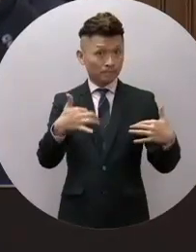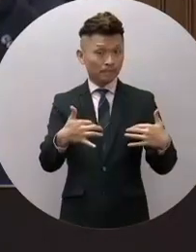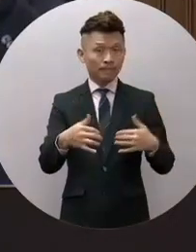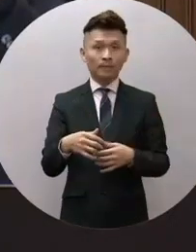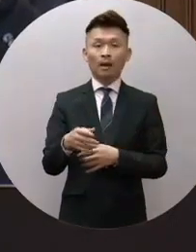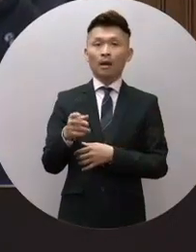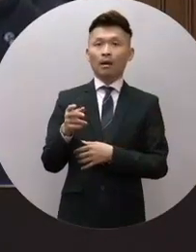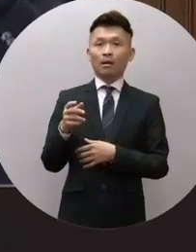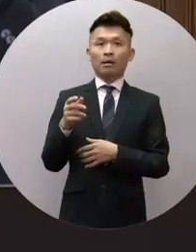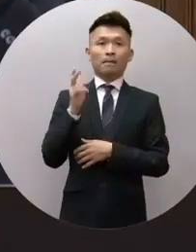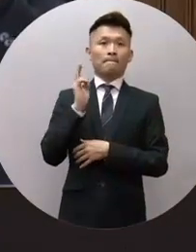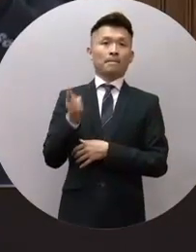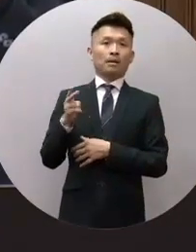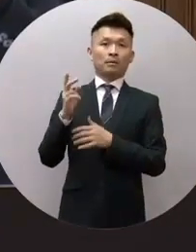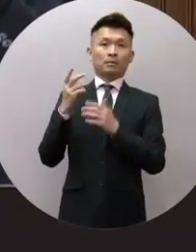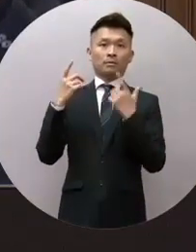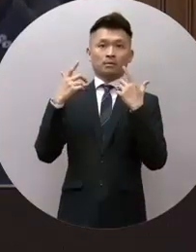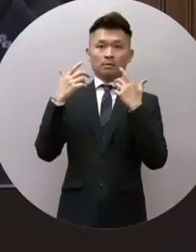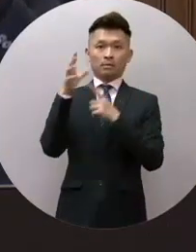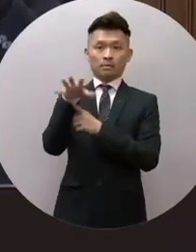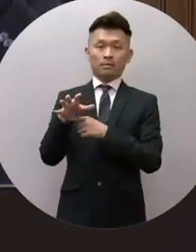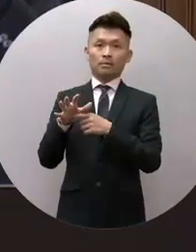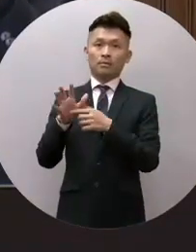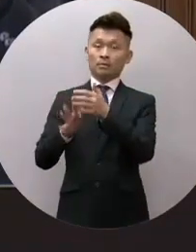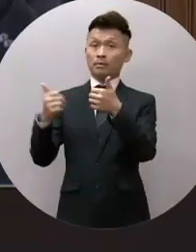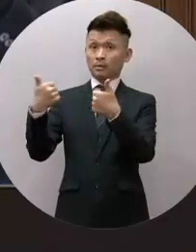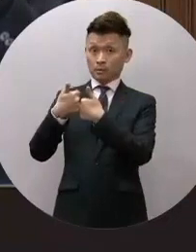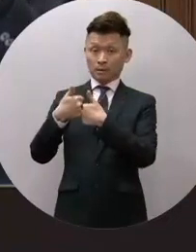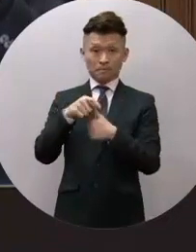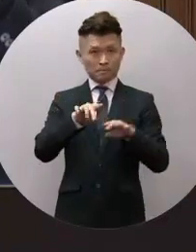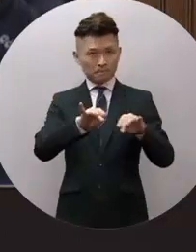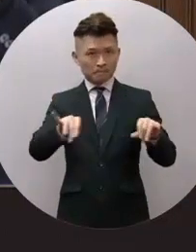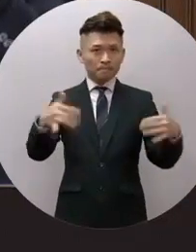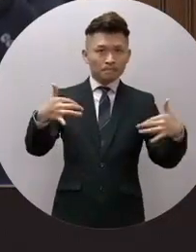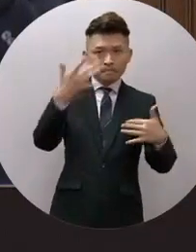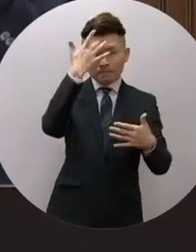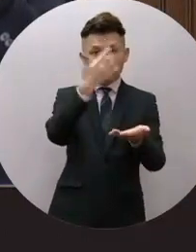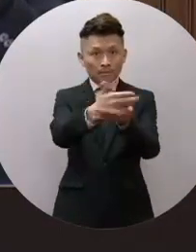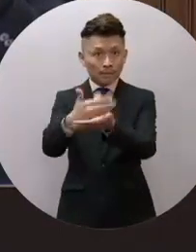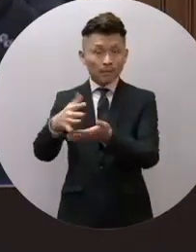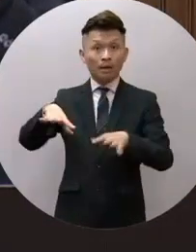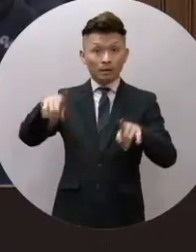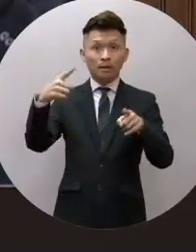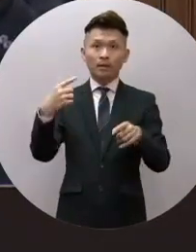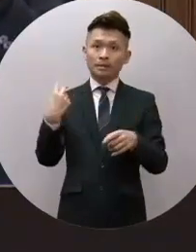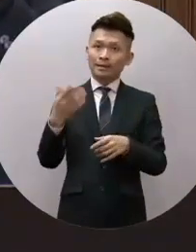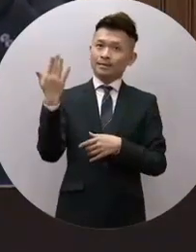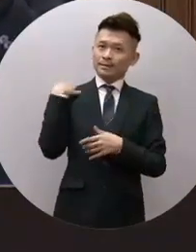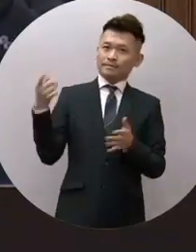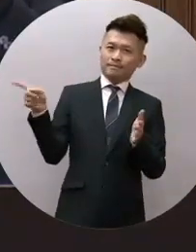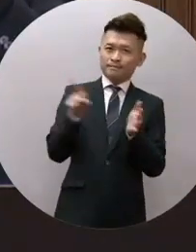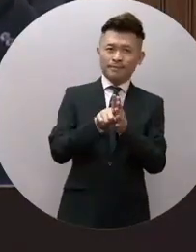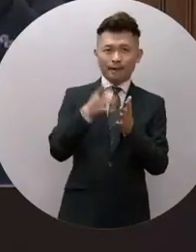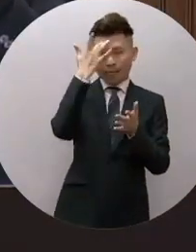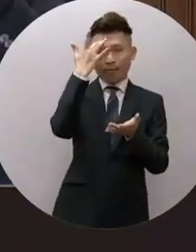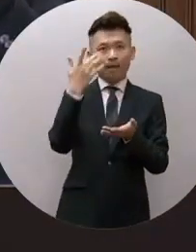委会作为主责单位，把所有的土地的问题一并做个检讨，我们再来看怎么样来改善这个长期的问题。我不晓